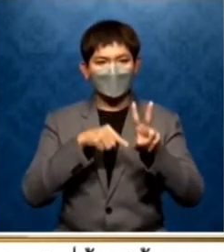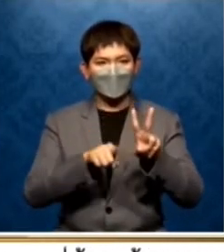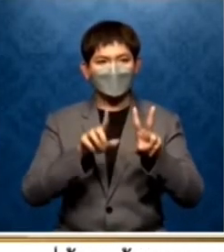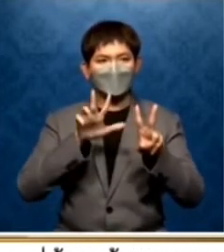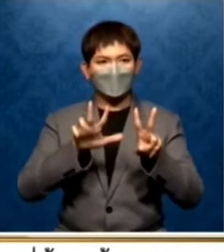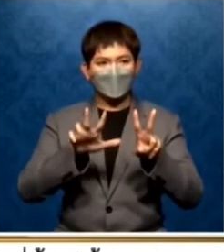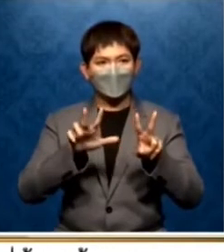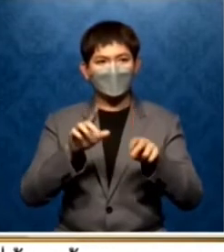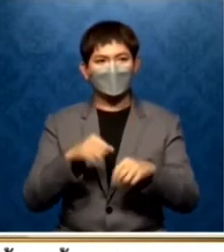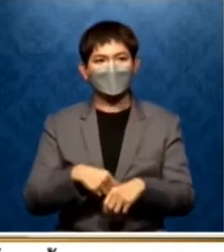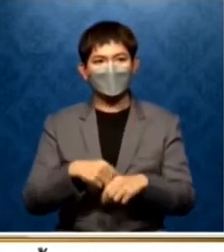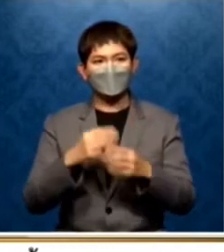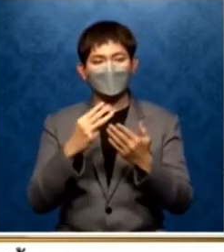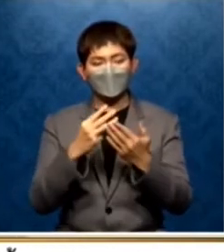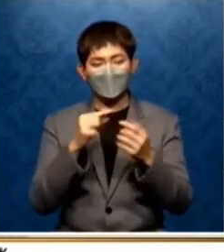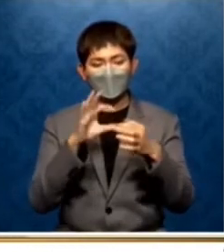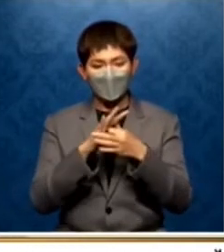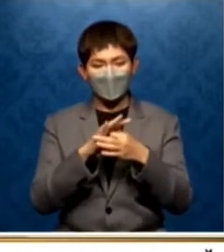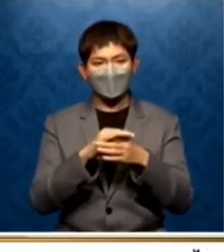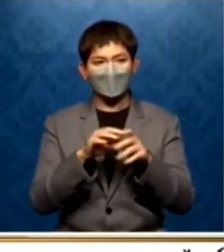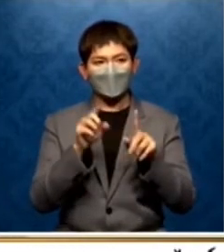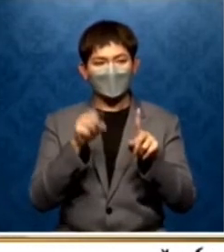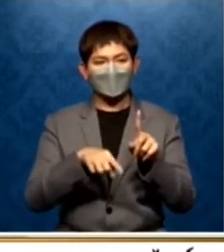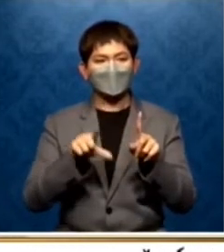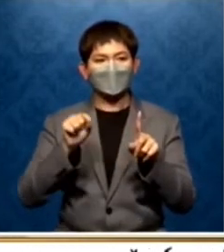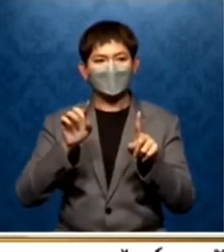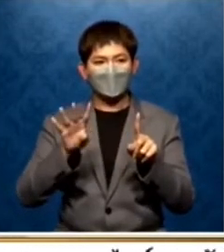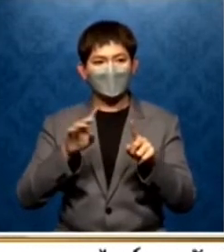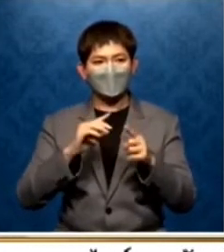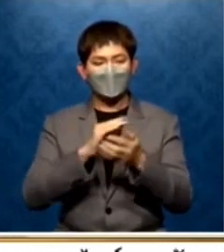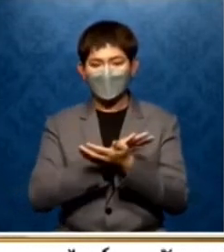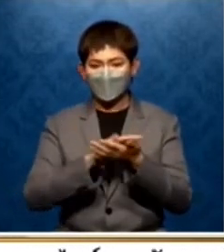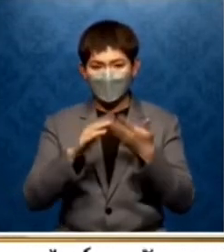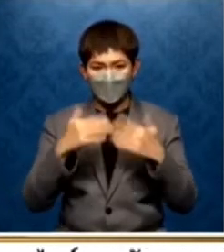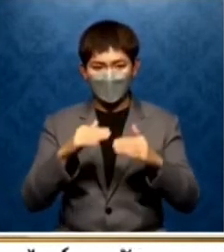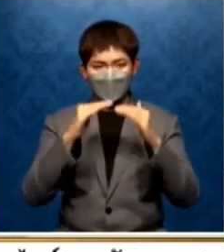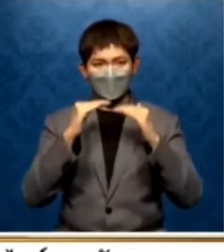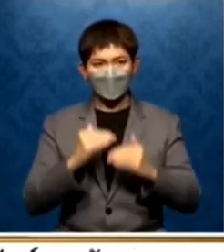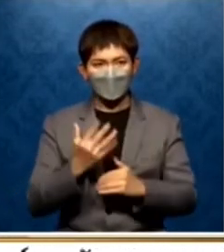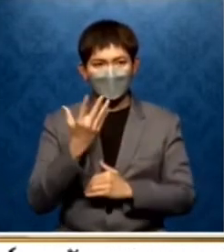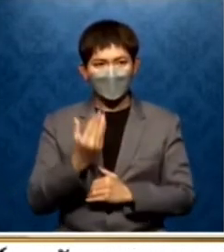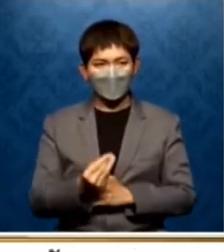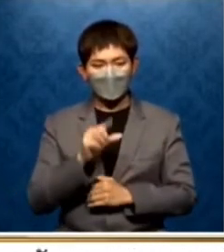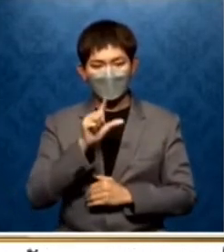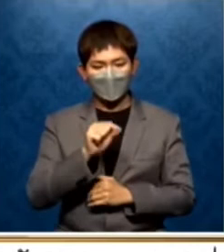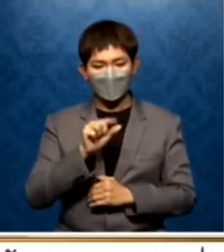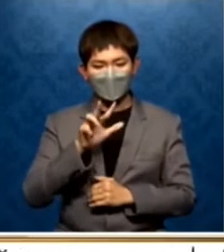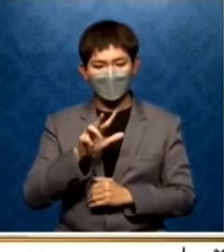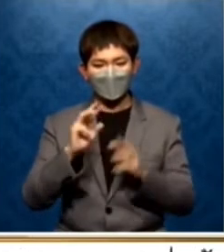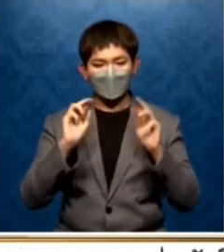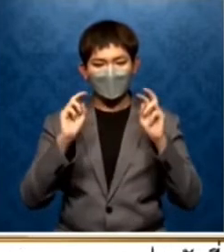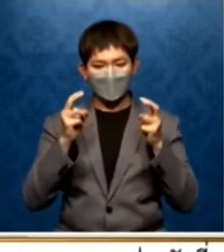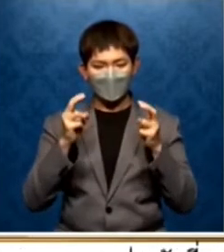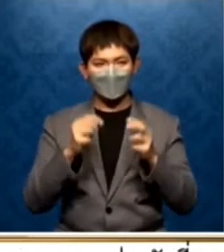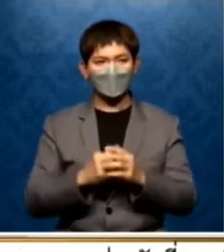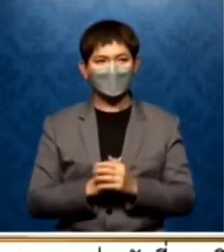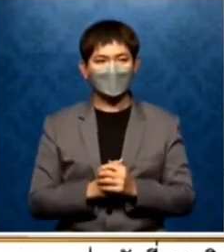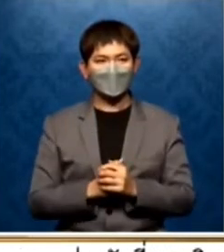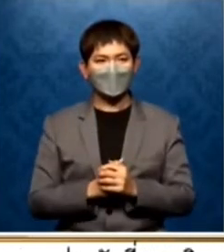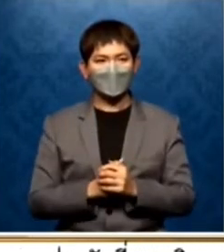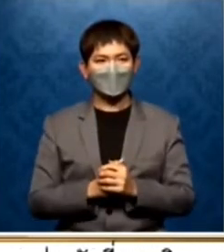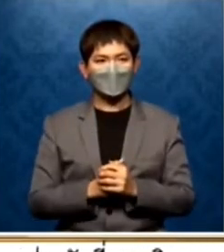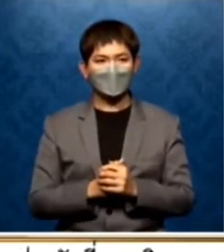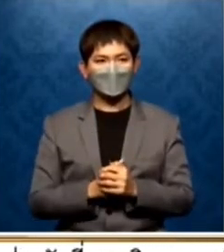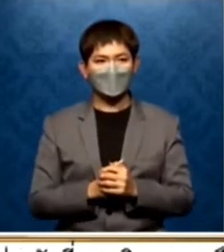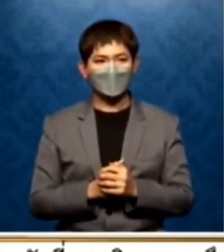1ใน24เรื่องนะครับพอเสร็จเรื่องนี้ไปแล้วเนี่ยก็จะเหลืออีก23เรื่อง